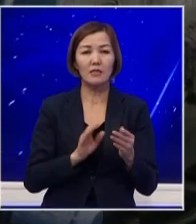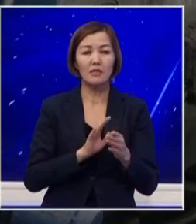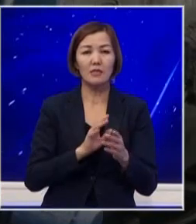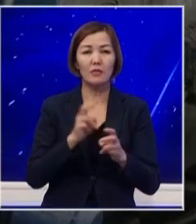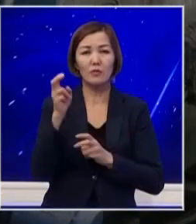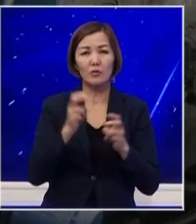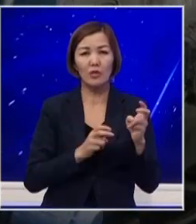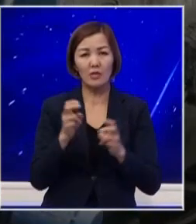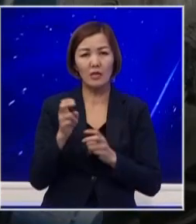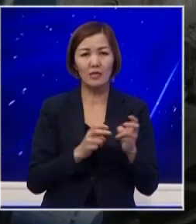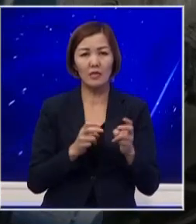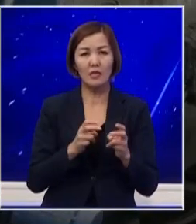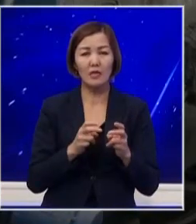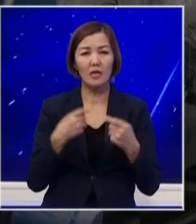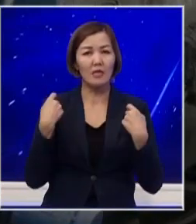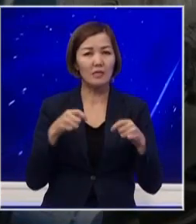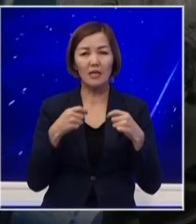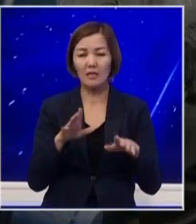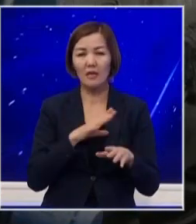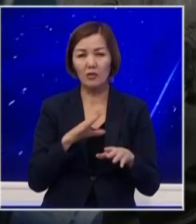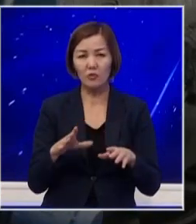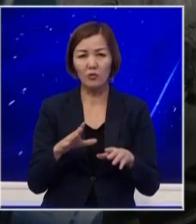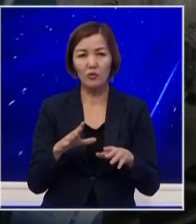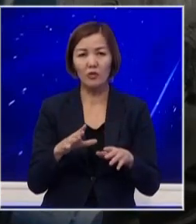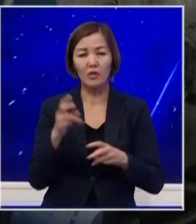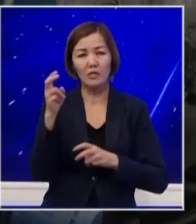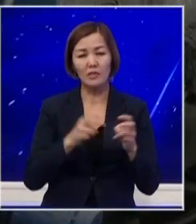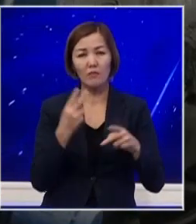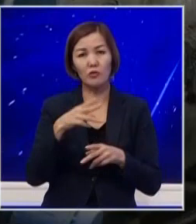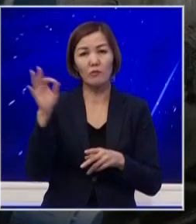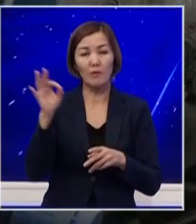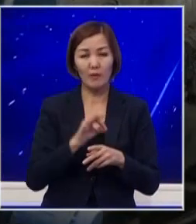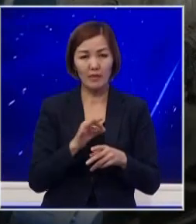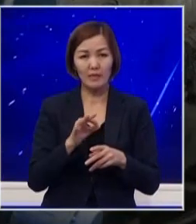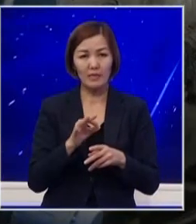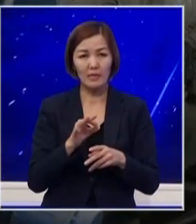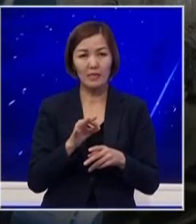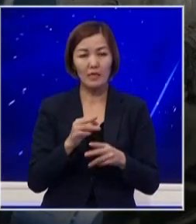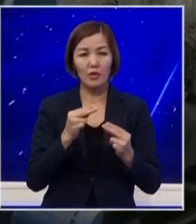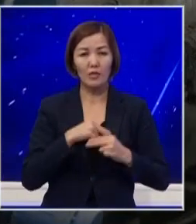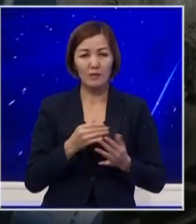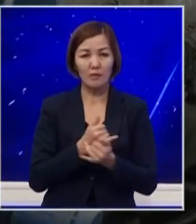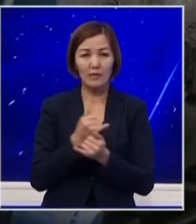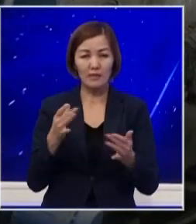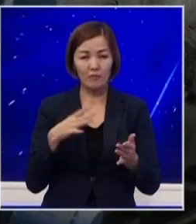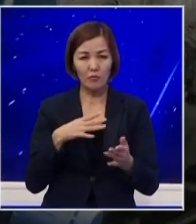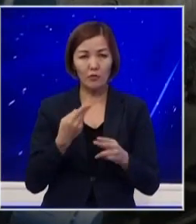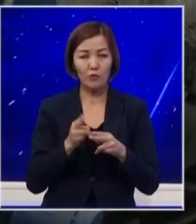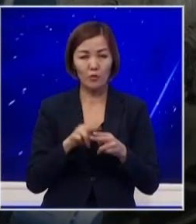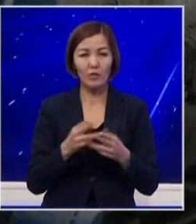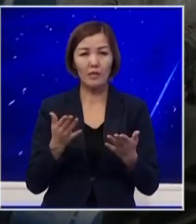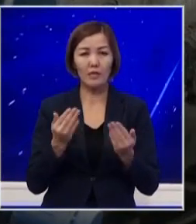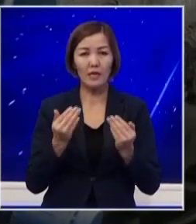өнімдеріміз қазір сатылмай жиналып қалды. Бірақ завод 20%-ға жұмыс істеп отыр. Сондықтан мына